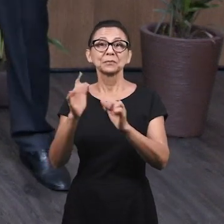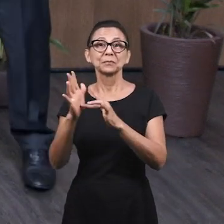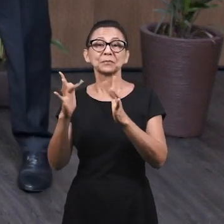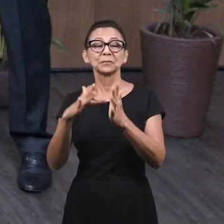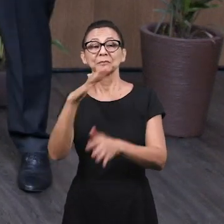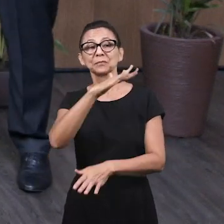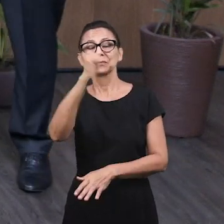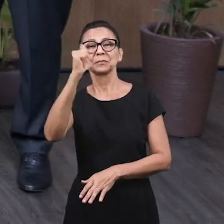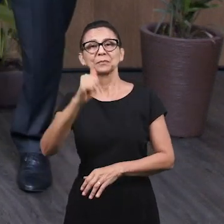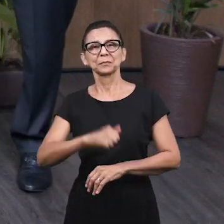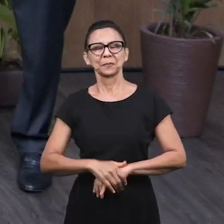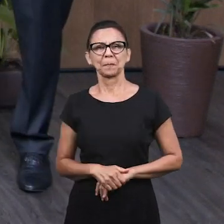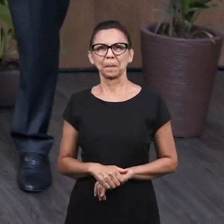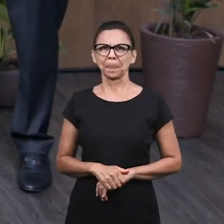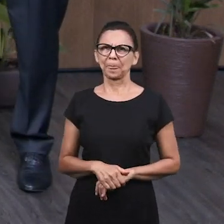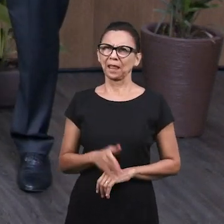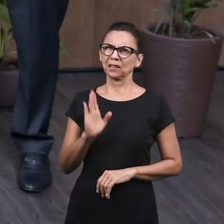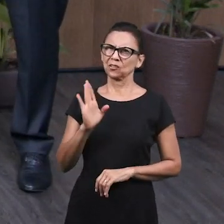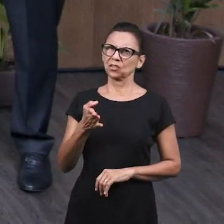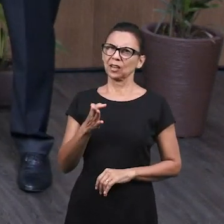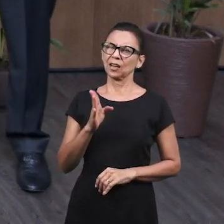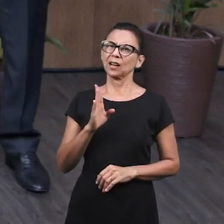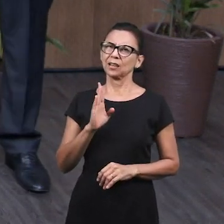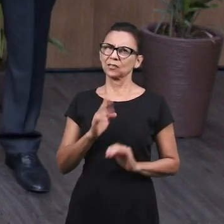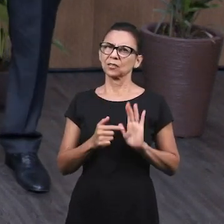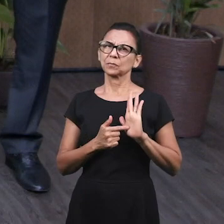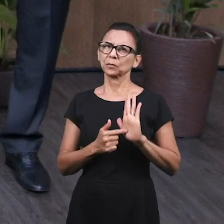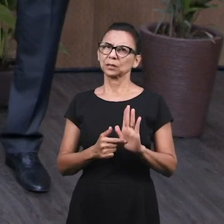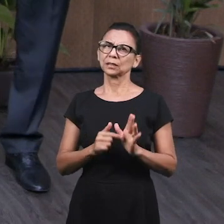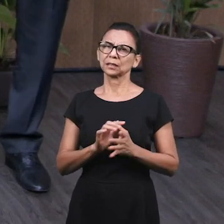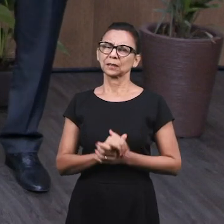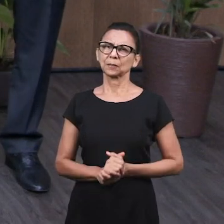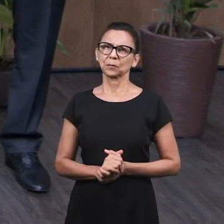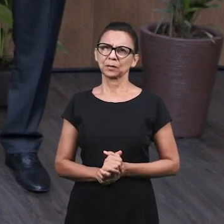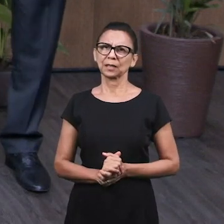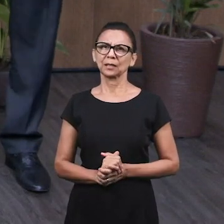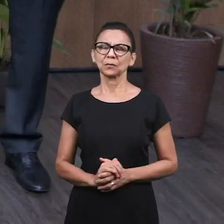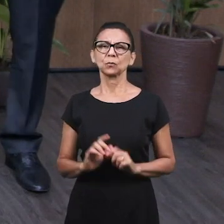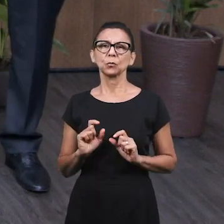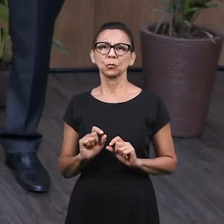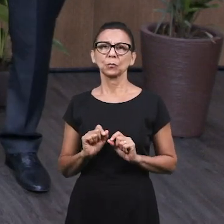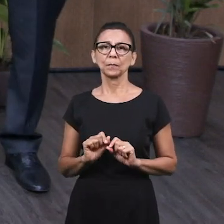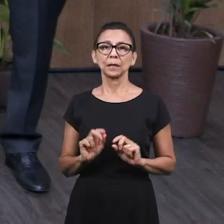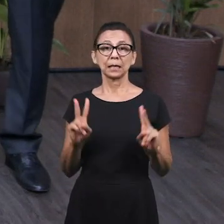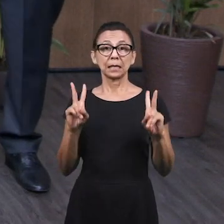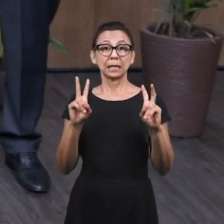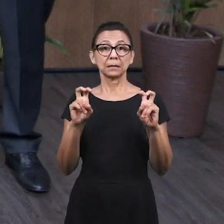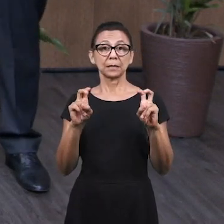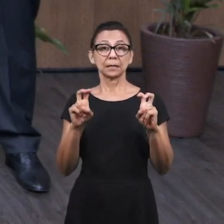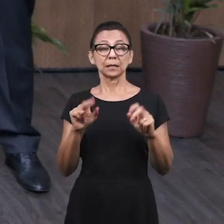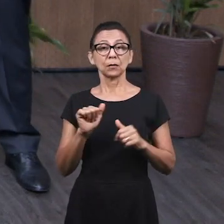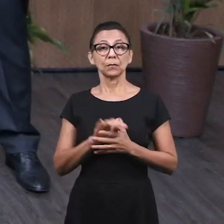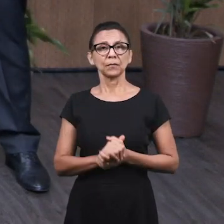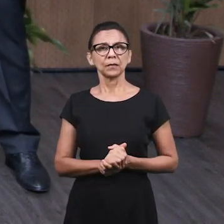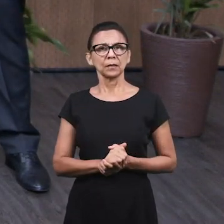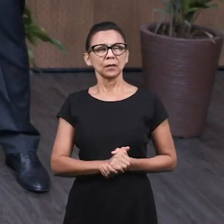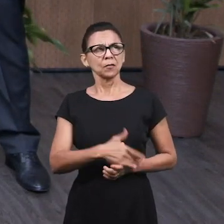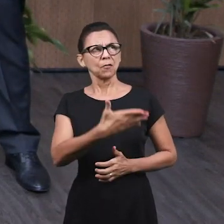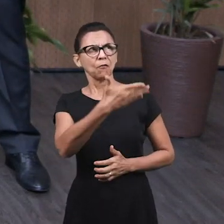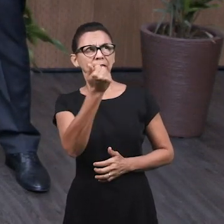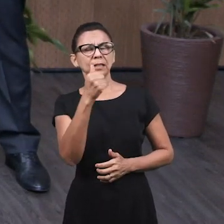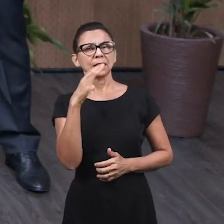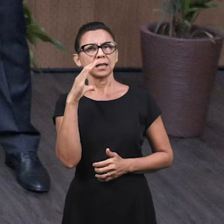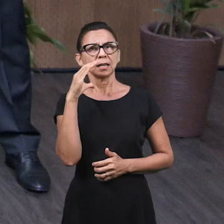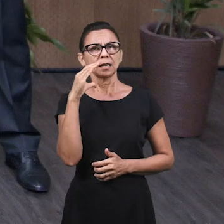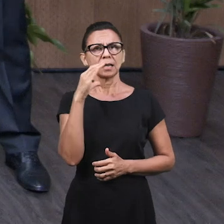évidence l'appel comme une expression descends vite. Mais cette expression a été